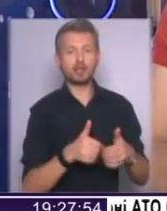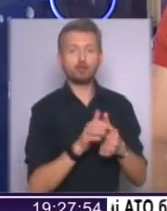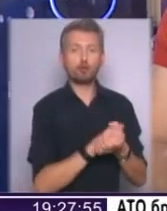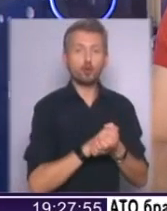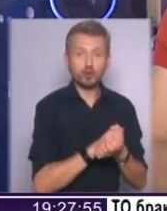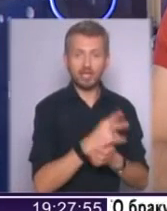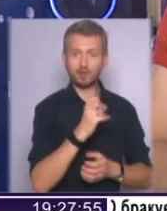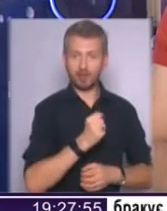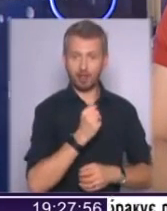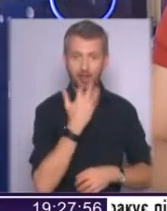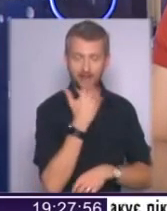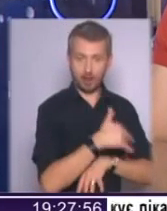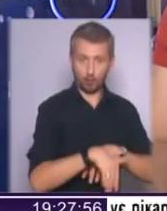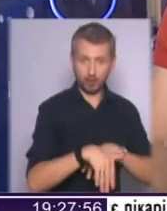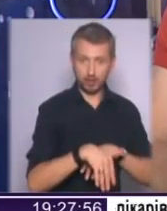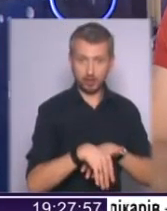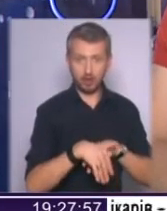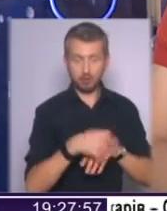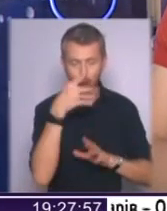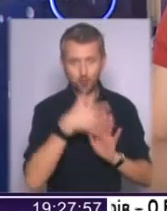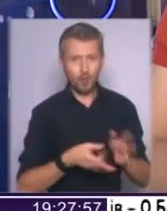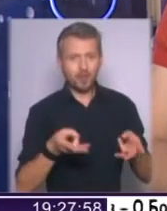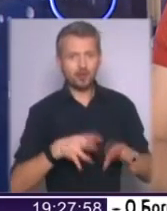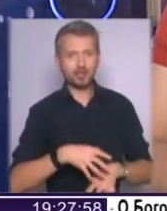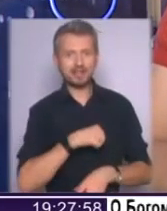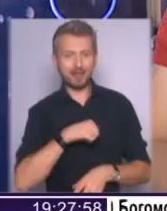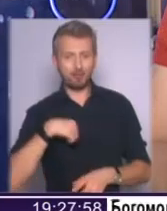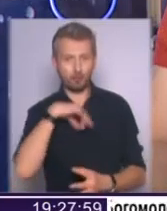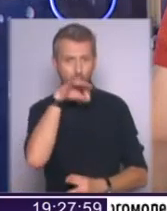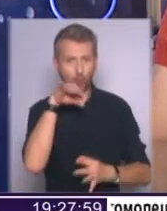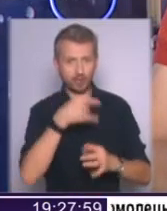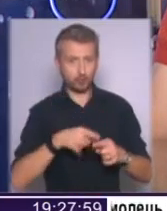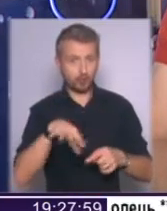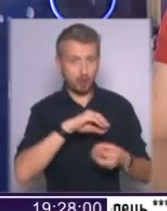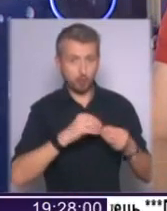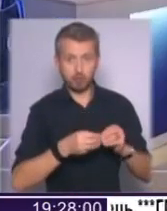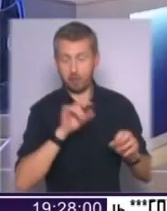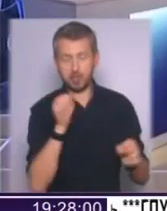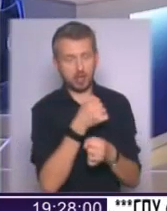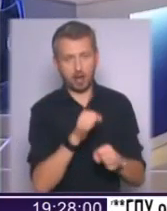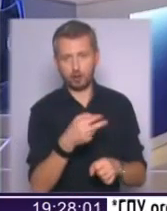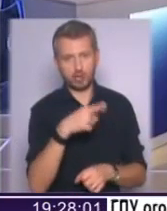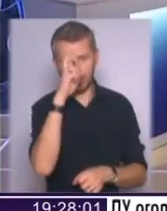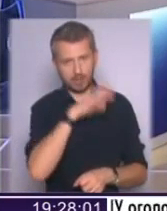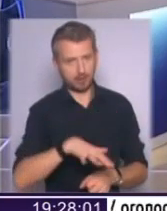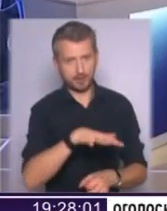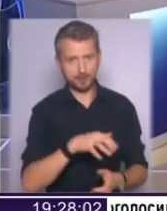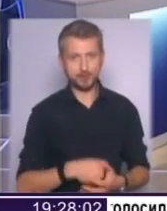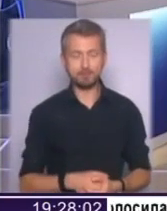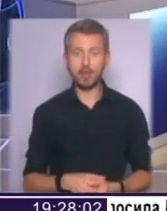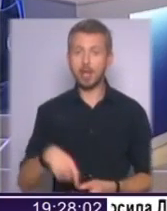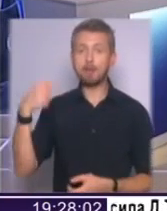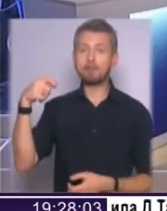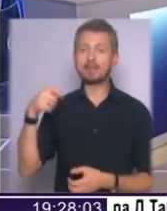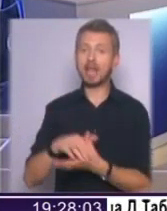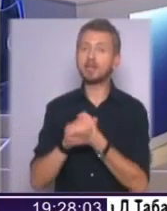ми розуміємо, що залишитись самому наодинці з усіма цими проблемами – це просто нереально для країни. Президент миру